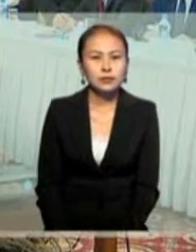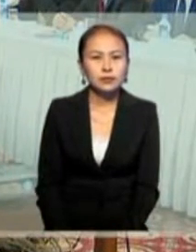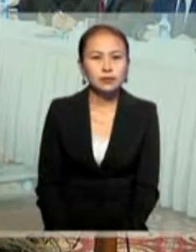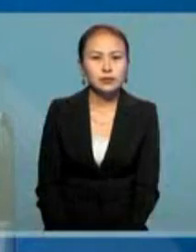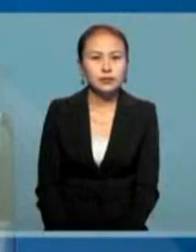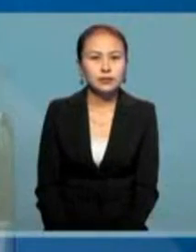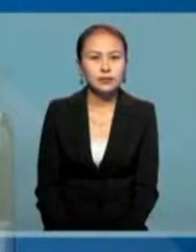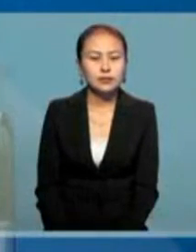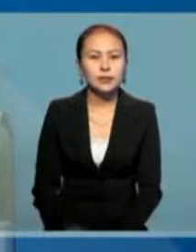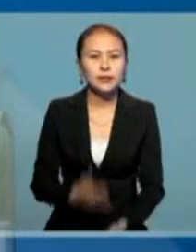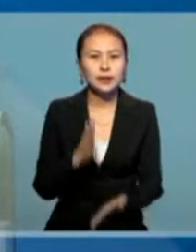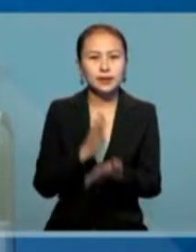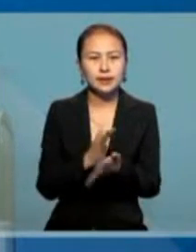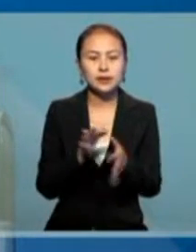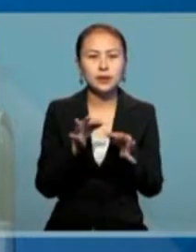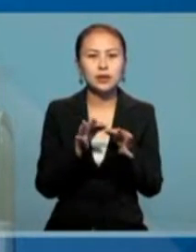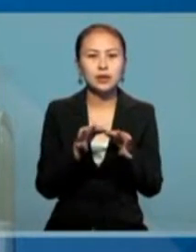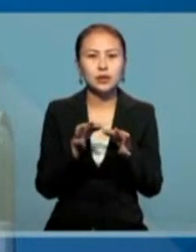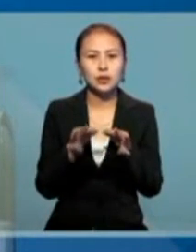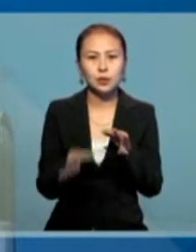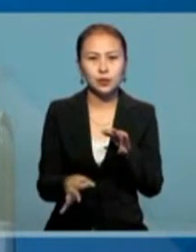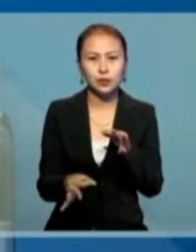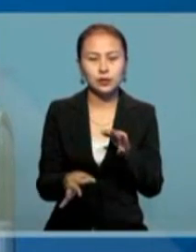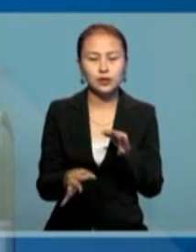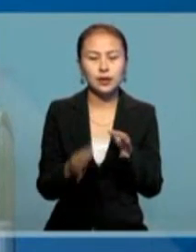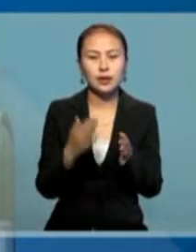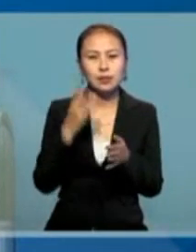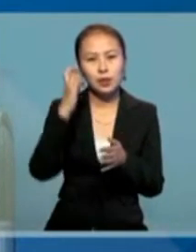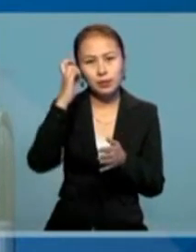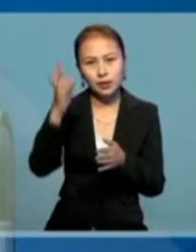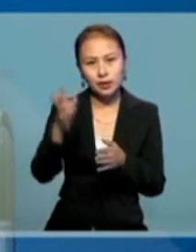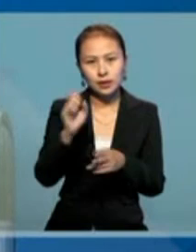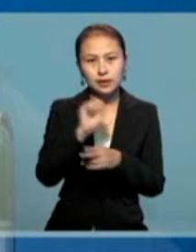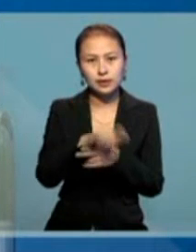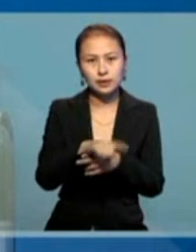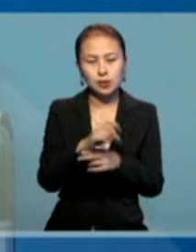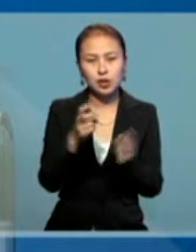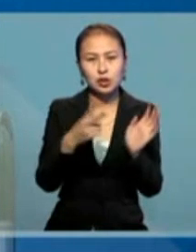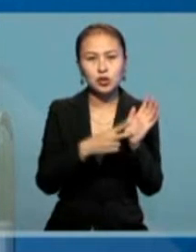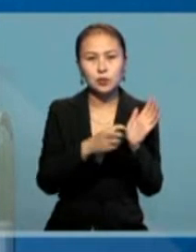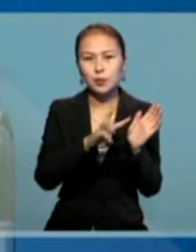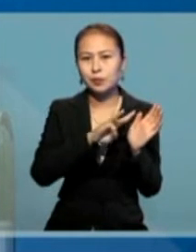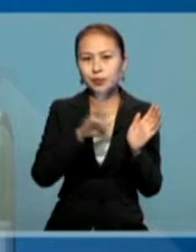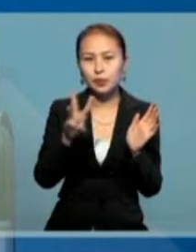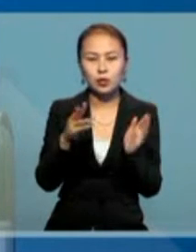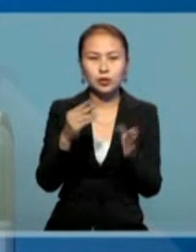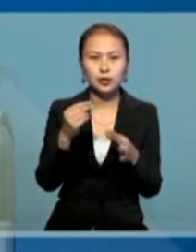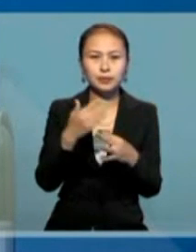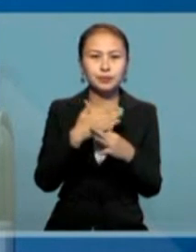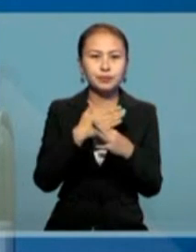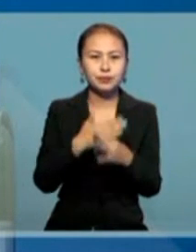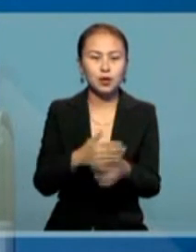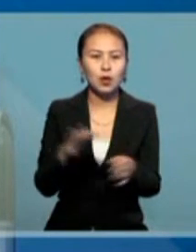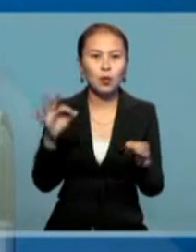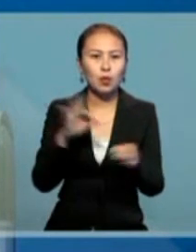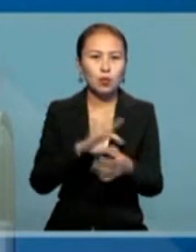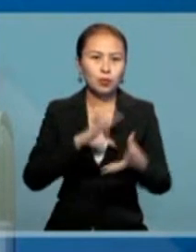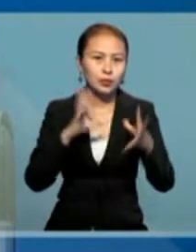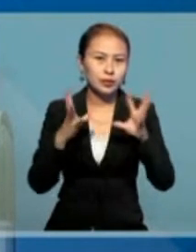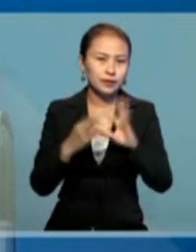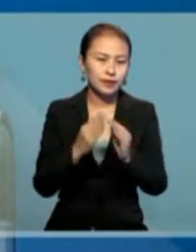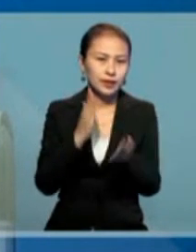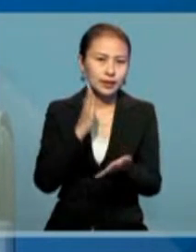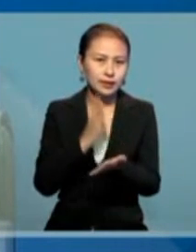Есть регионы, которые оказывают хорошую поддержку. Мемлекеттік тапсырысқа 700 миллион теңгеден астам қаржы бағыттап, қолдау көрсетіп отырған өңірлер